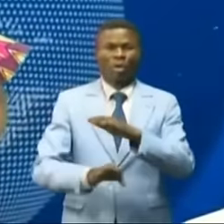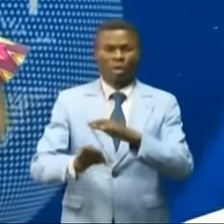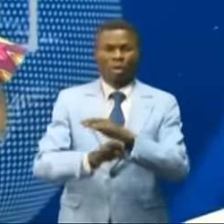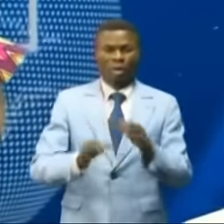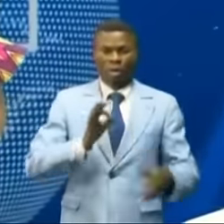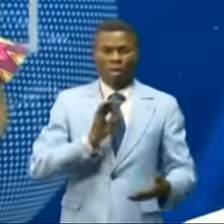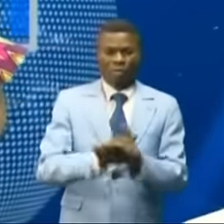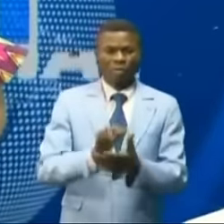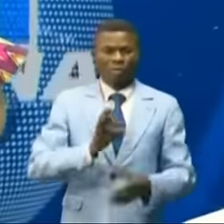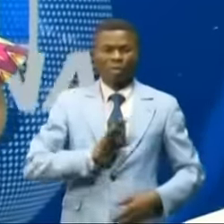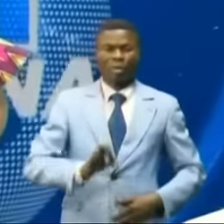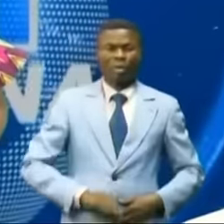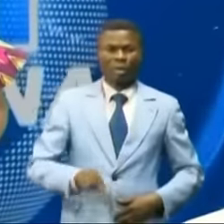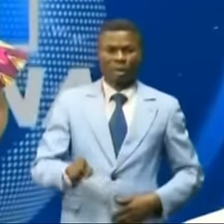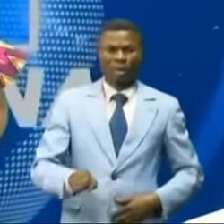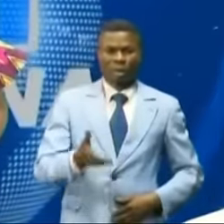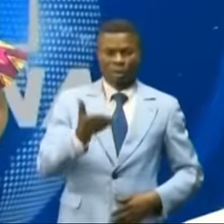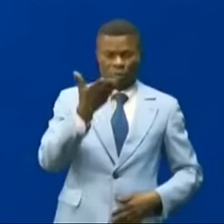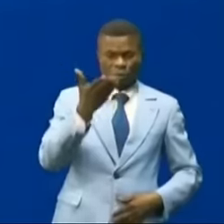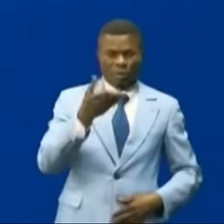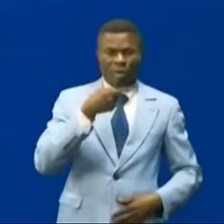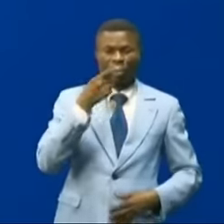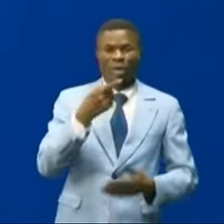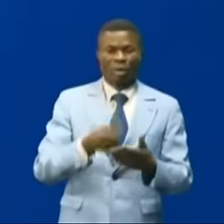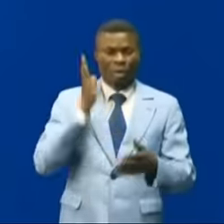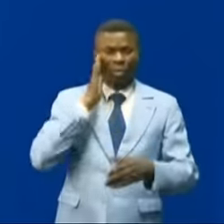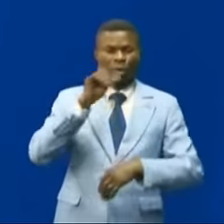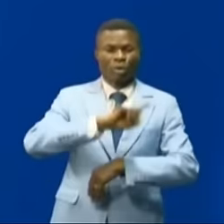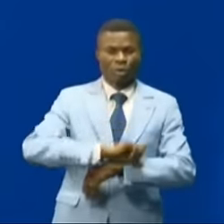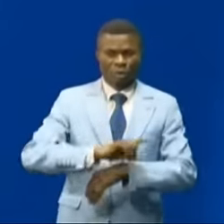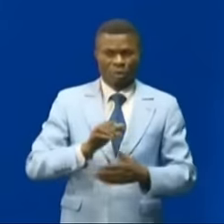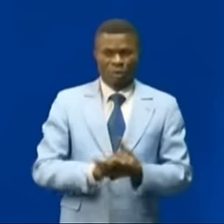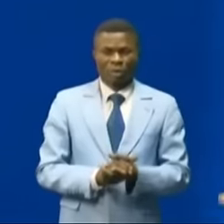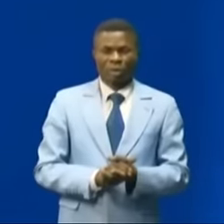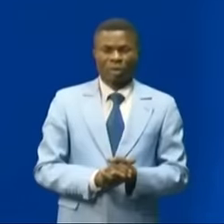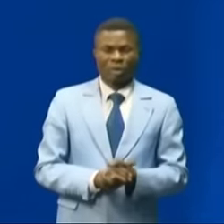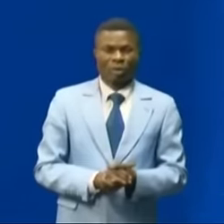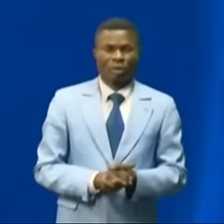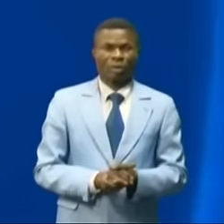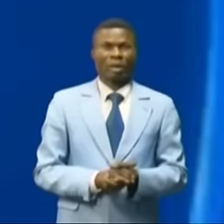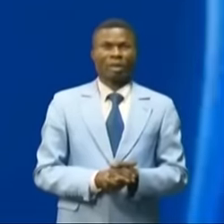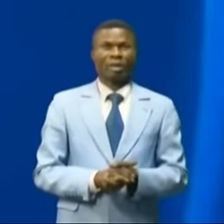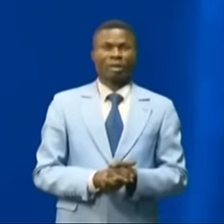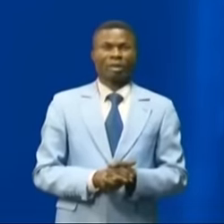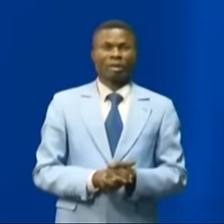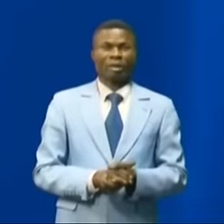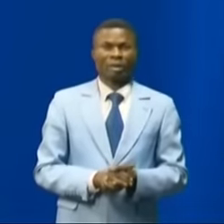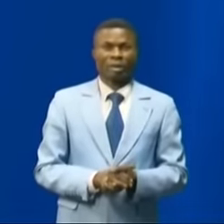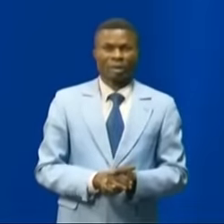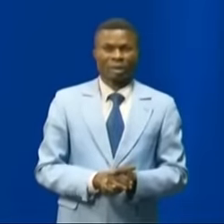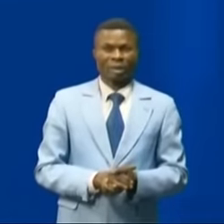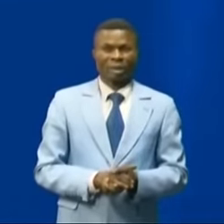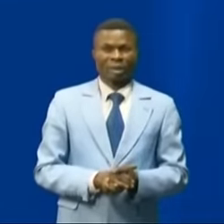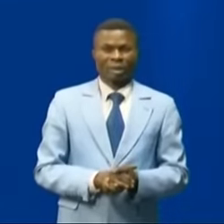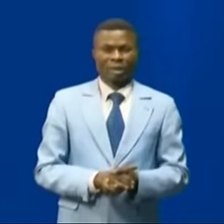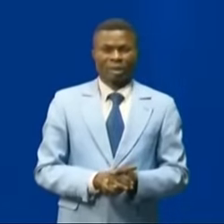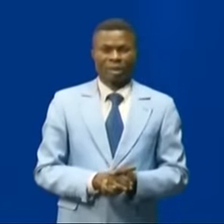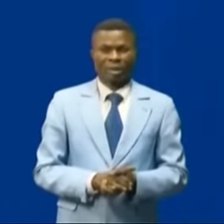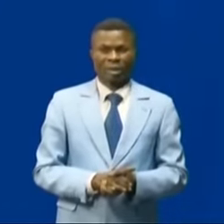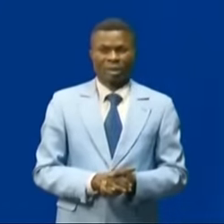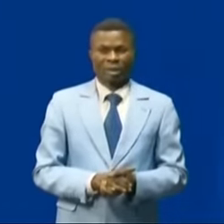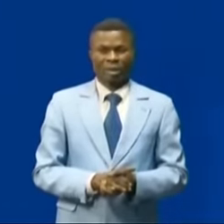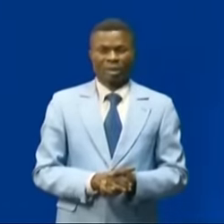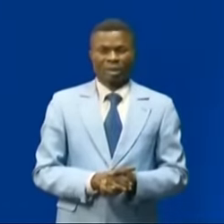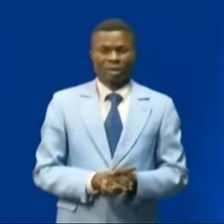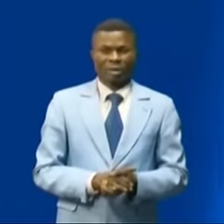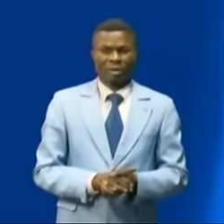Denise Nyakeru-Tshisekedi. Bonsoir monsieur. Bonsoir. Dites-nous quel bon vent vous amène sur notre plateau ce soir. Déjà nous sommes la